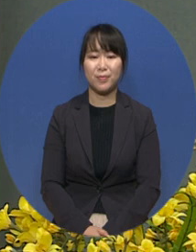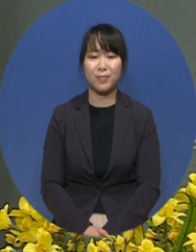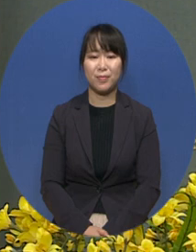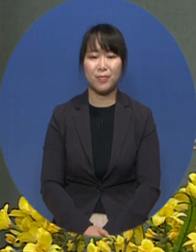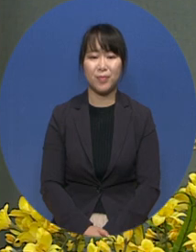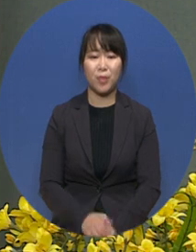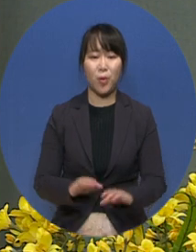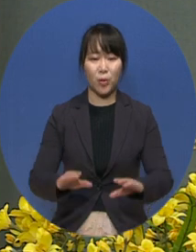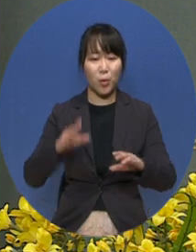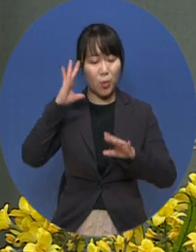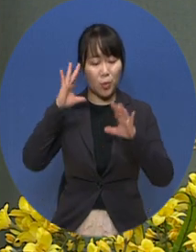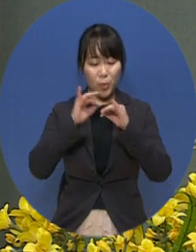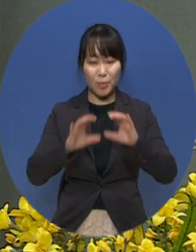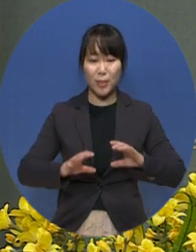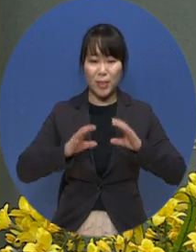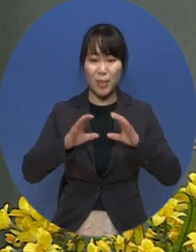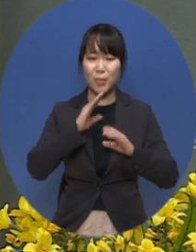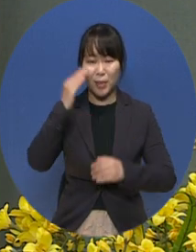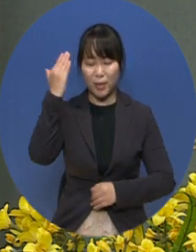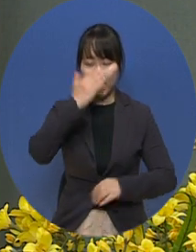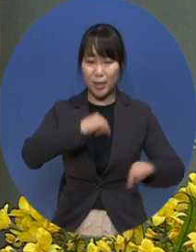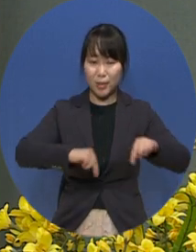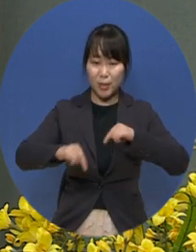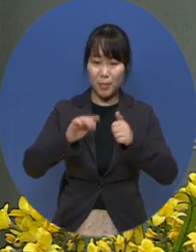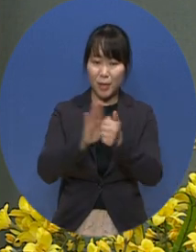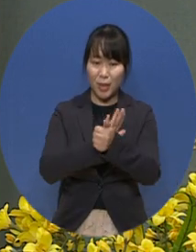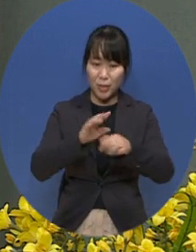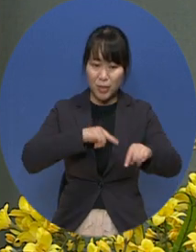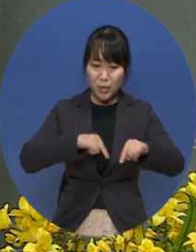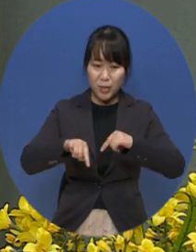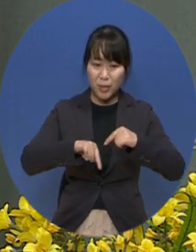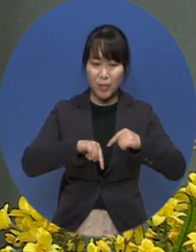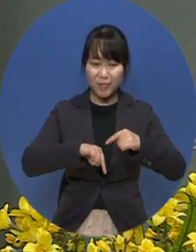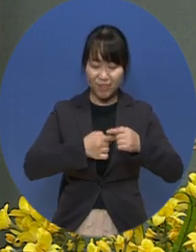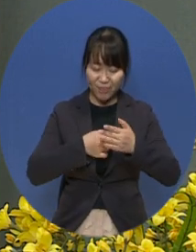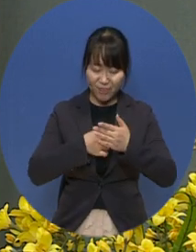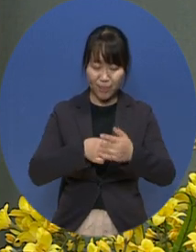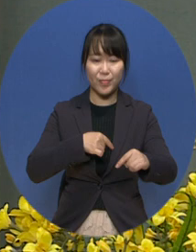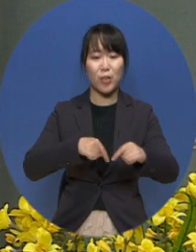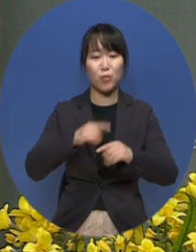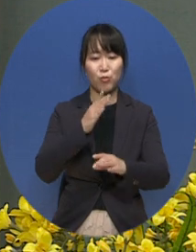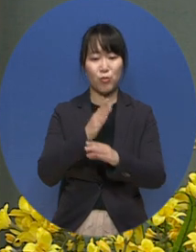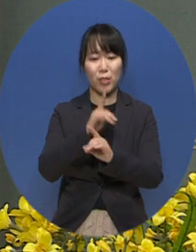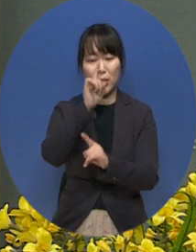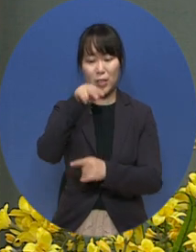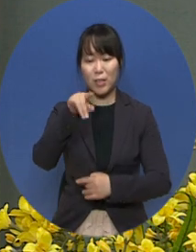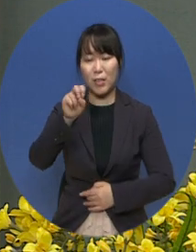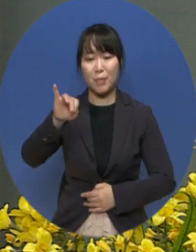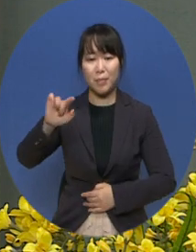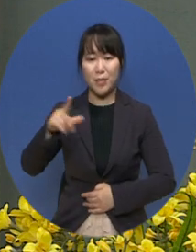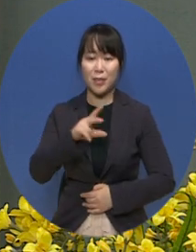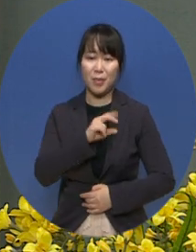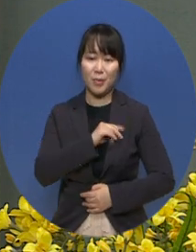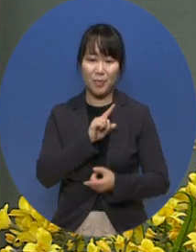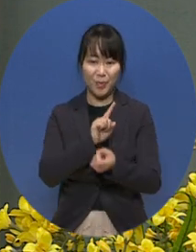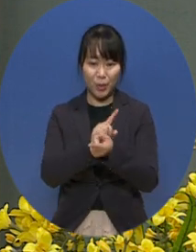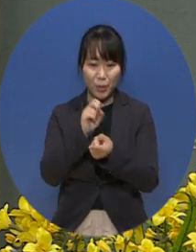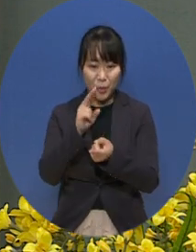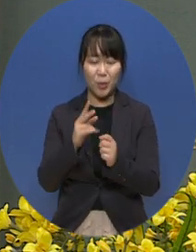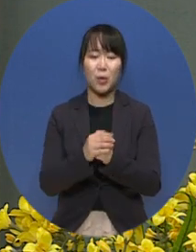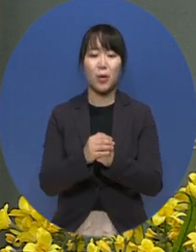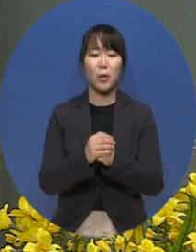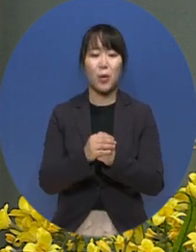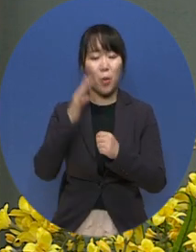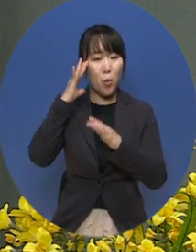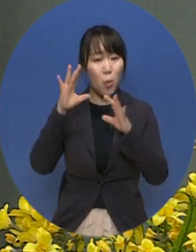근데 언어 공감 세상에서는 정말 깨끗한 정치 벨의 정체 소신은 정치라고 계시는 이상의 녀 만나봤습니다 그리고 악